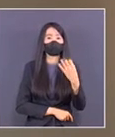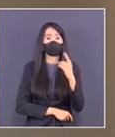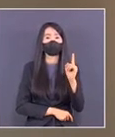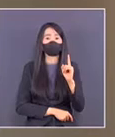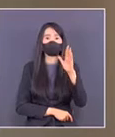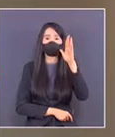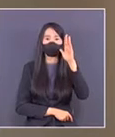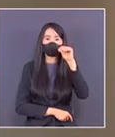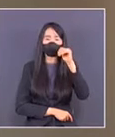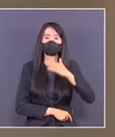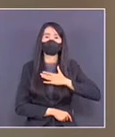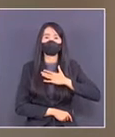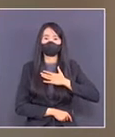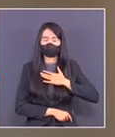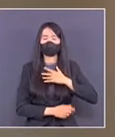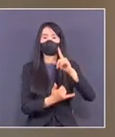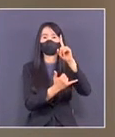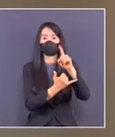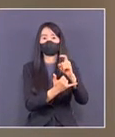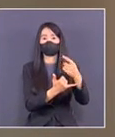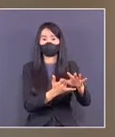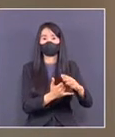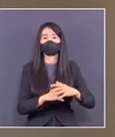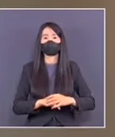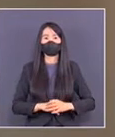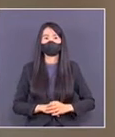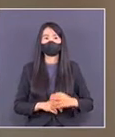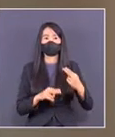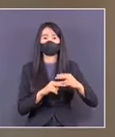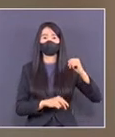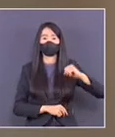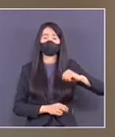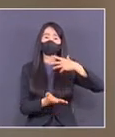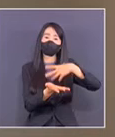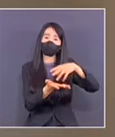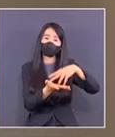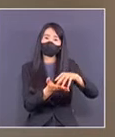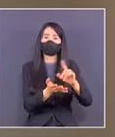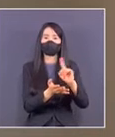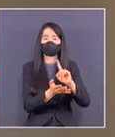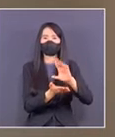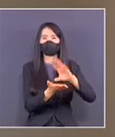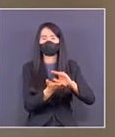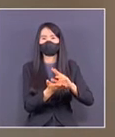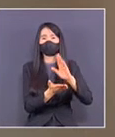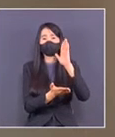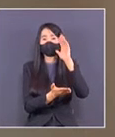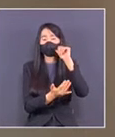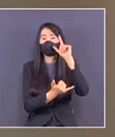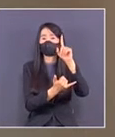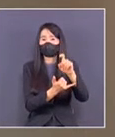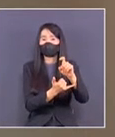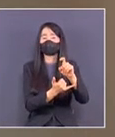ว่าพ่อของตนเองนั้นได้เสียชีวิตค่ะซึ่งเป้สุภวิทย์ออกมาเปิดใจเรื่องการเสียชีวิตของคุณพ่อค่ะว่าส